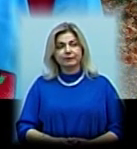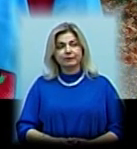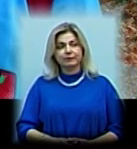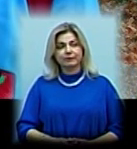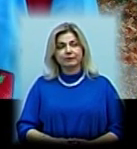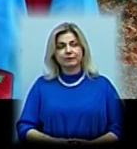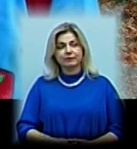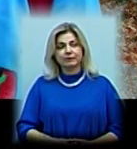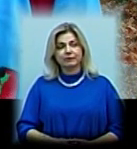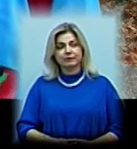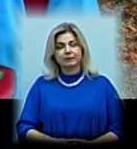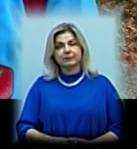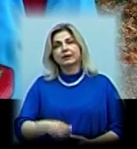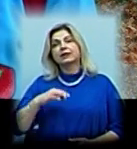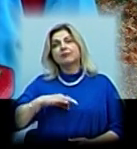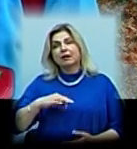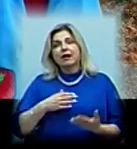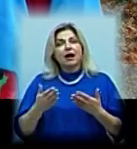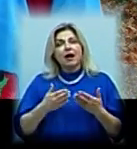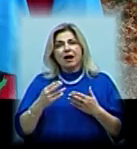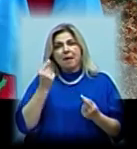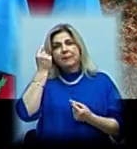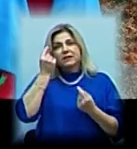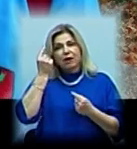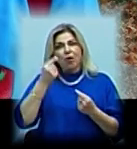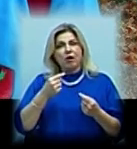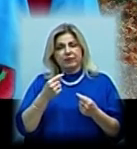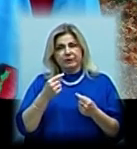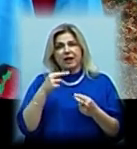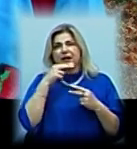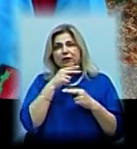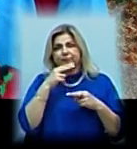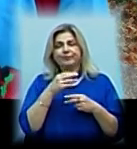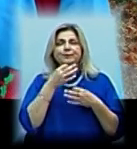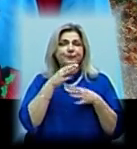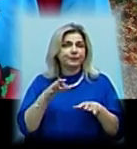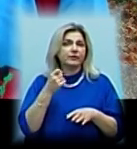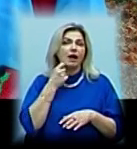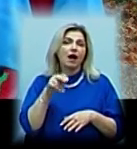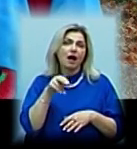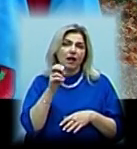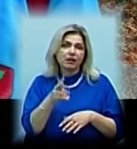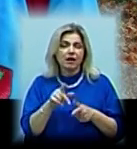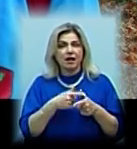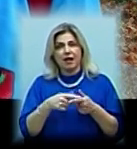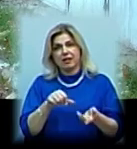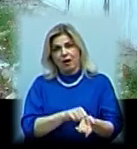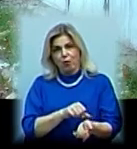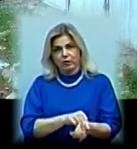вживанням якихось психоактивних речовин, будь-то алкоголь, будь-то